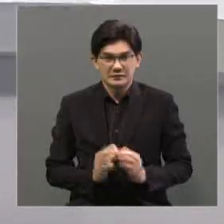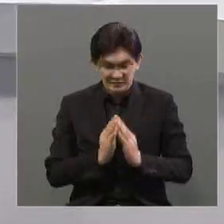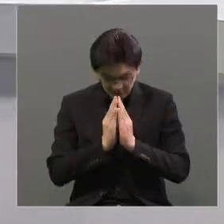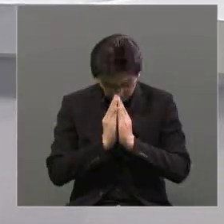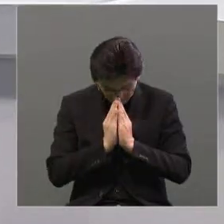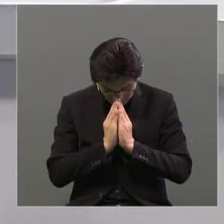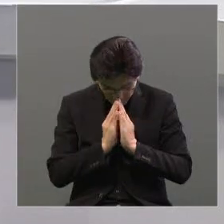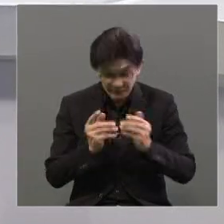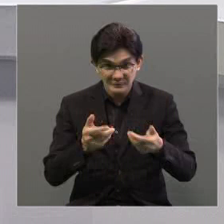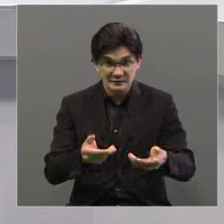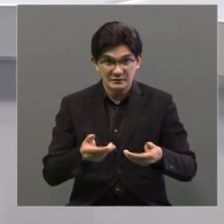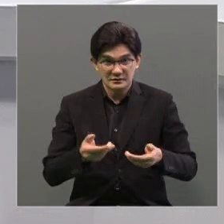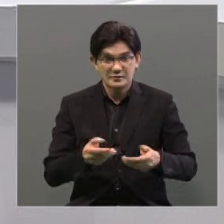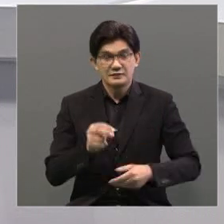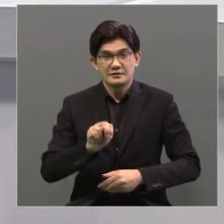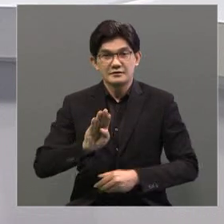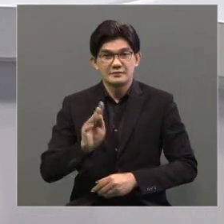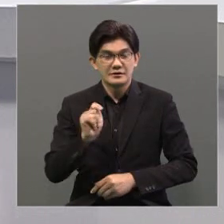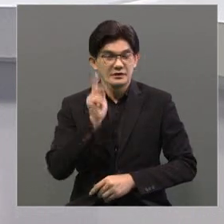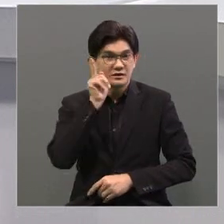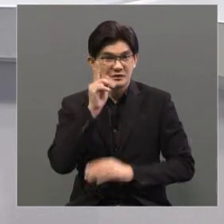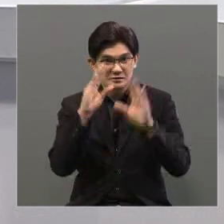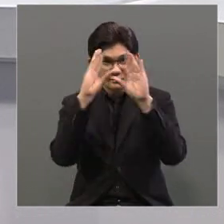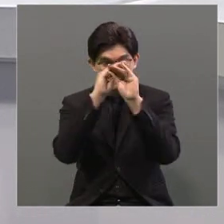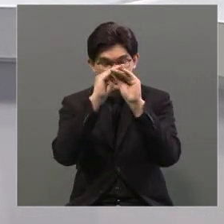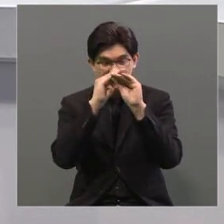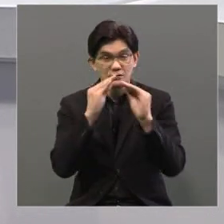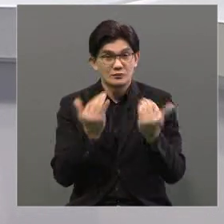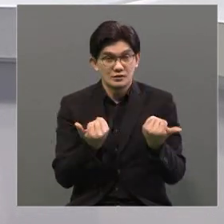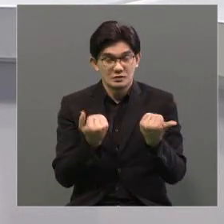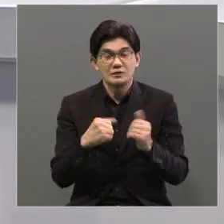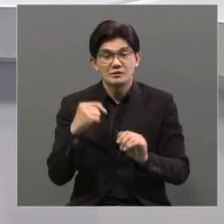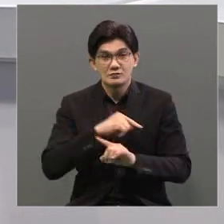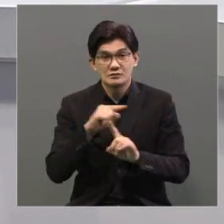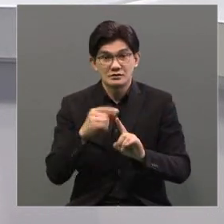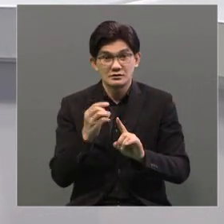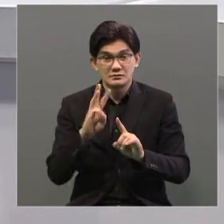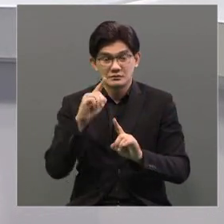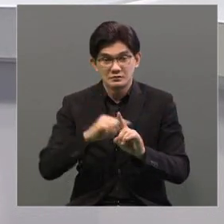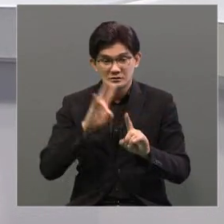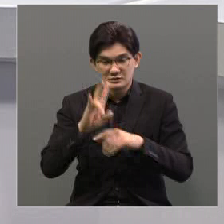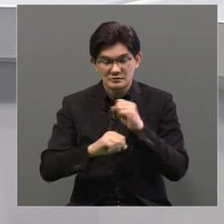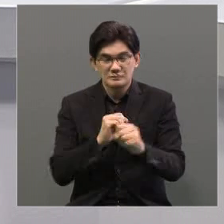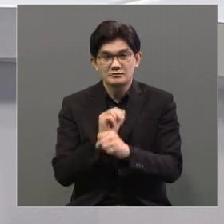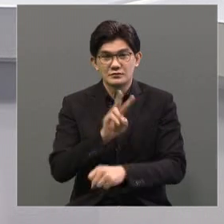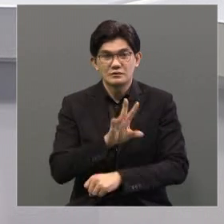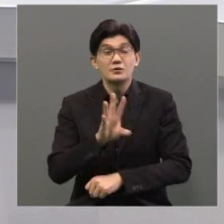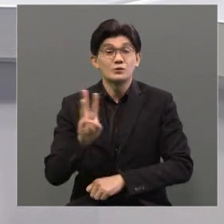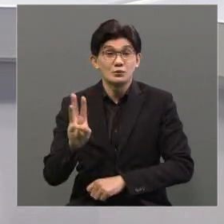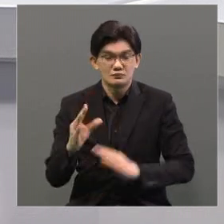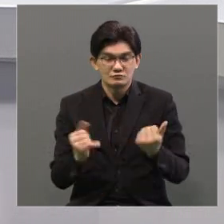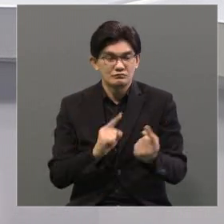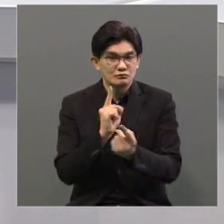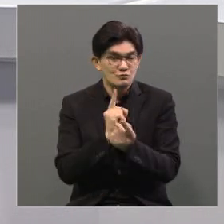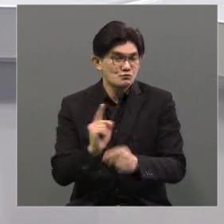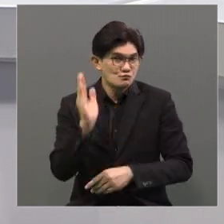สวัสดีครับ สวัสดีครับต้อนรับคุณผู้ชมเข้าสู่ NBT News ในช่วงค่ำของวันอาทิตย์ที่16กรกฎาคม2566นะครับคราวนี้คุณผู้